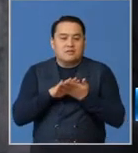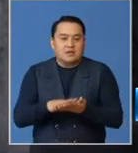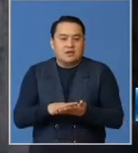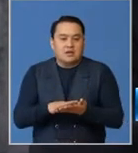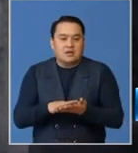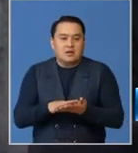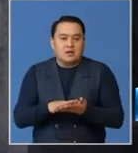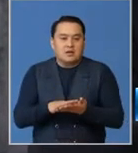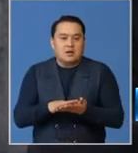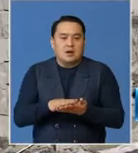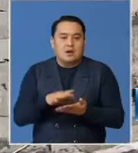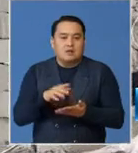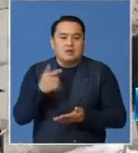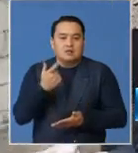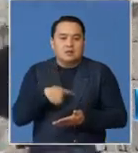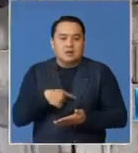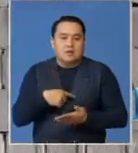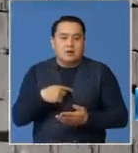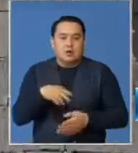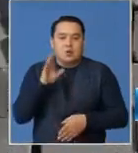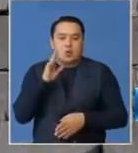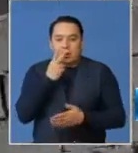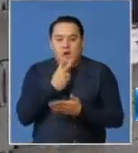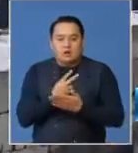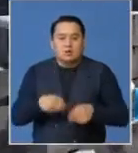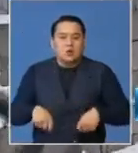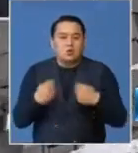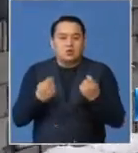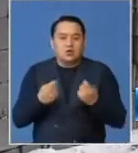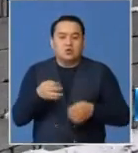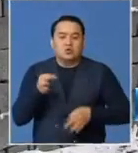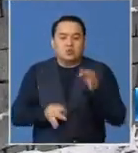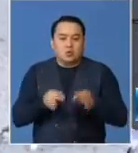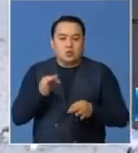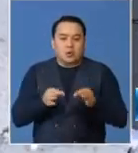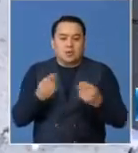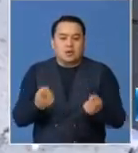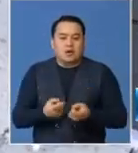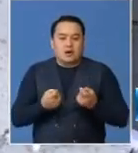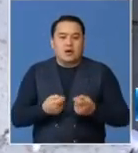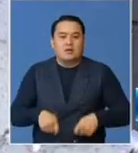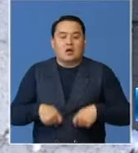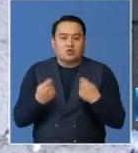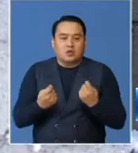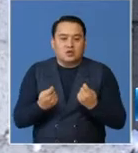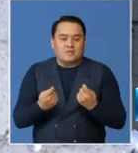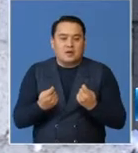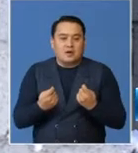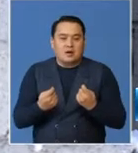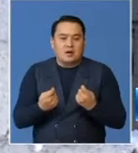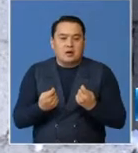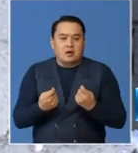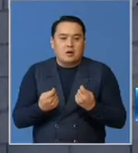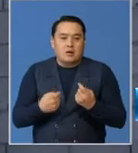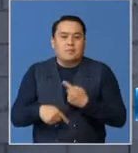об обязании снести самовольное строительство. За вышеуказанные нарушения решением суда заказчик был привлечен к административной ответственности.